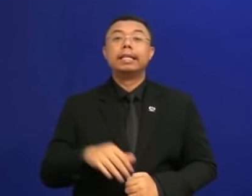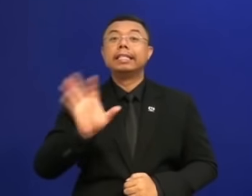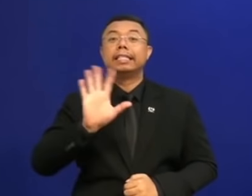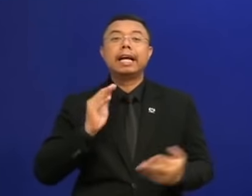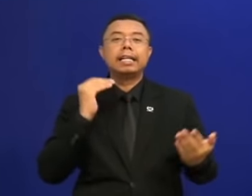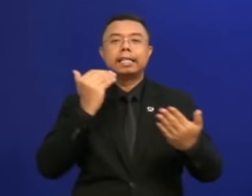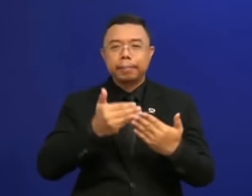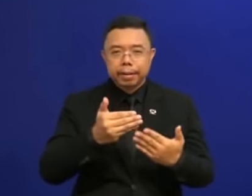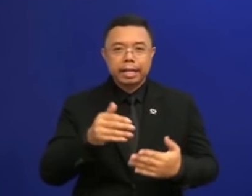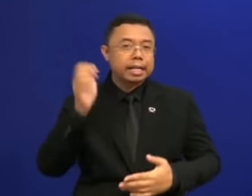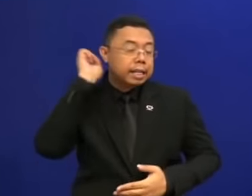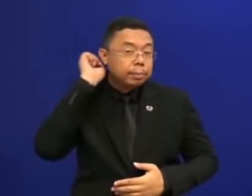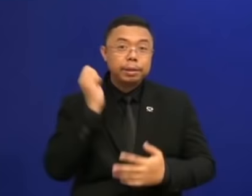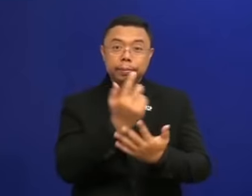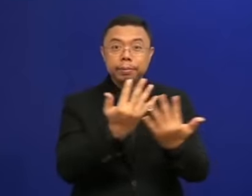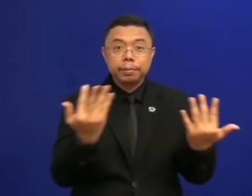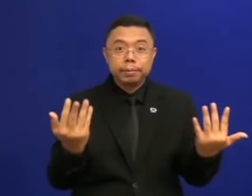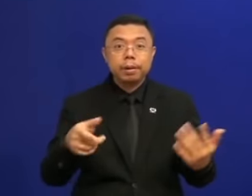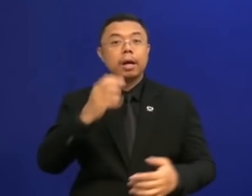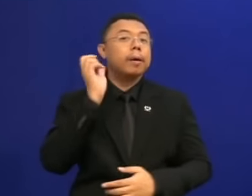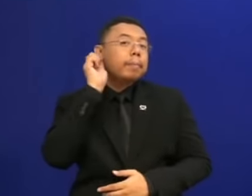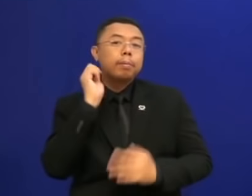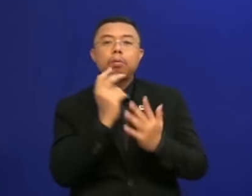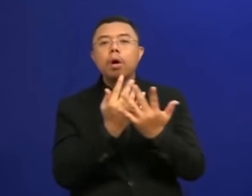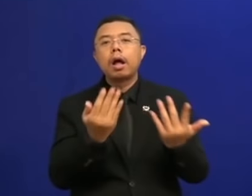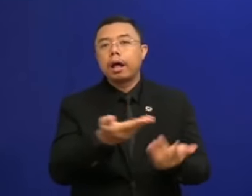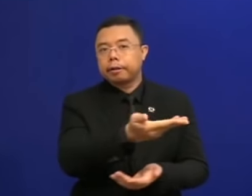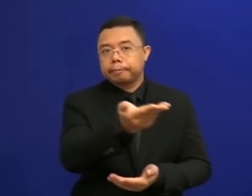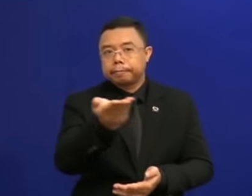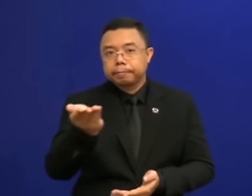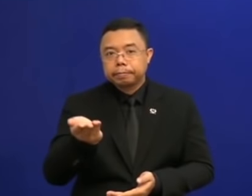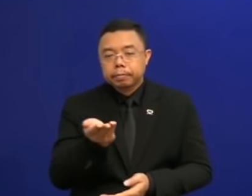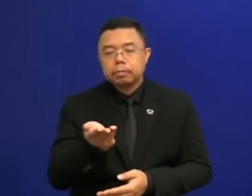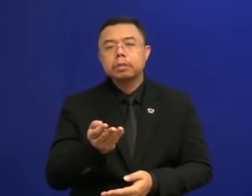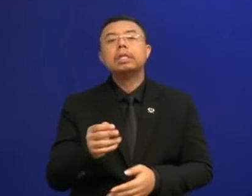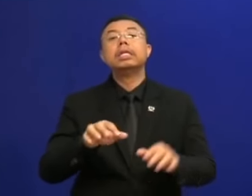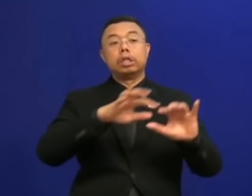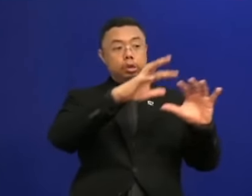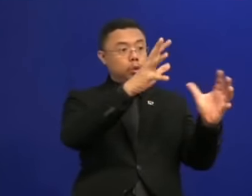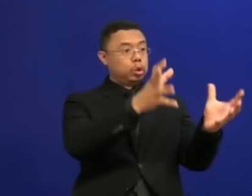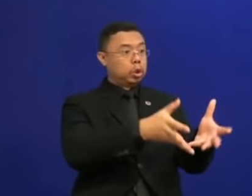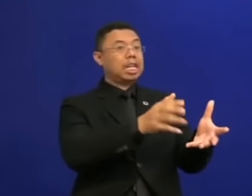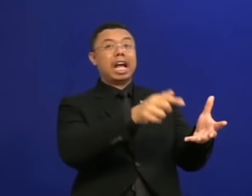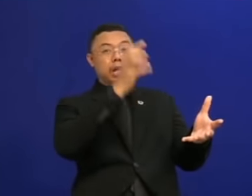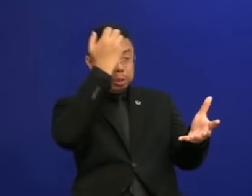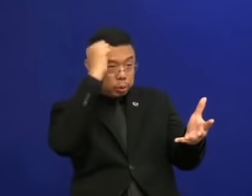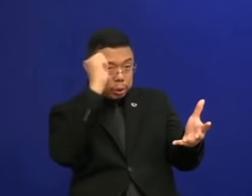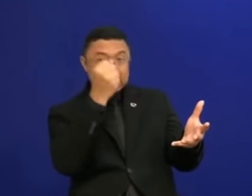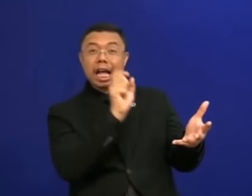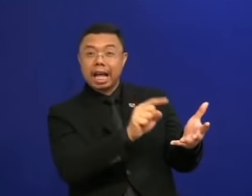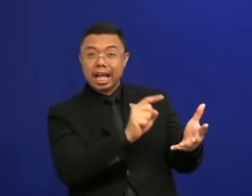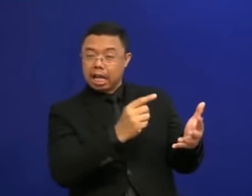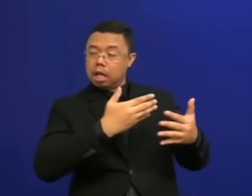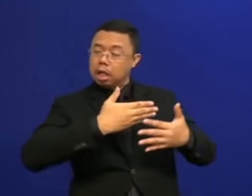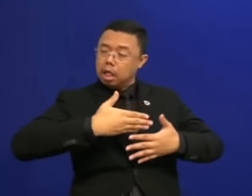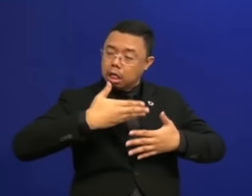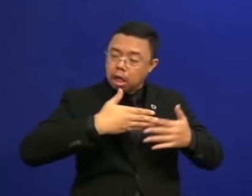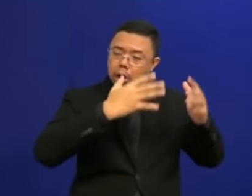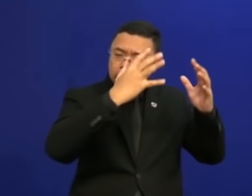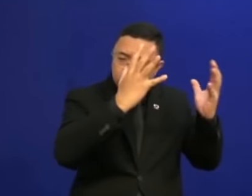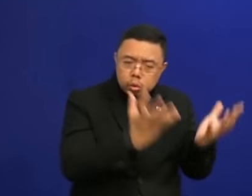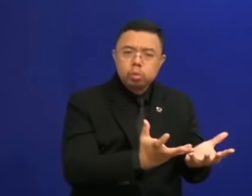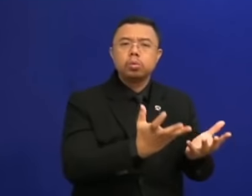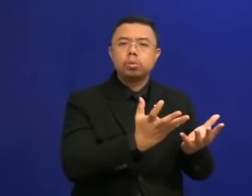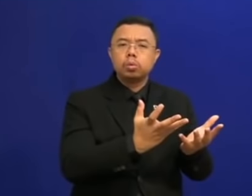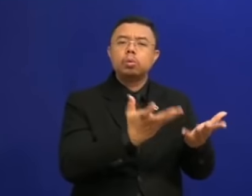Jangan sampai ya, ibu-ibu, kaum wanita, di dunia sudah susah,